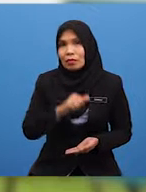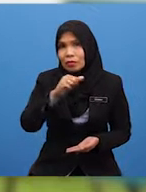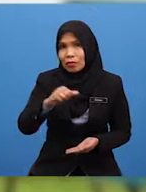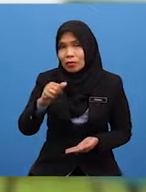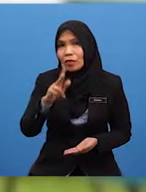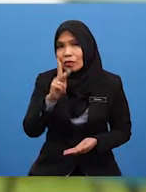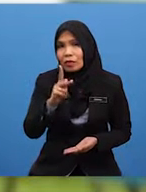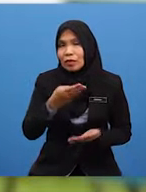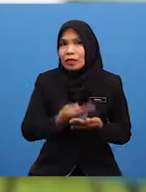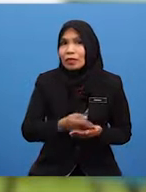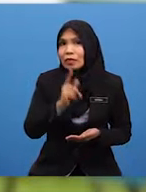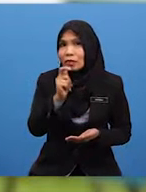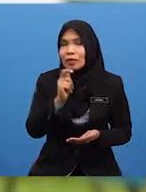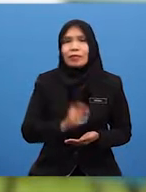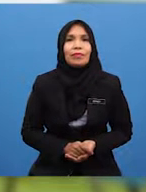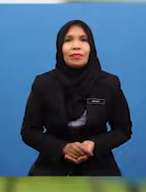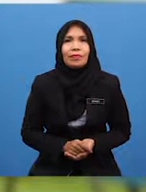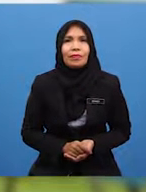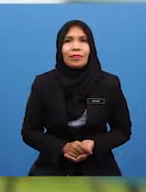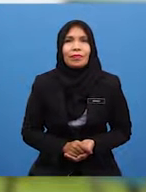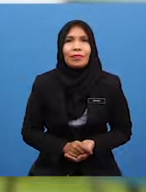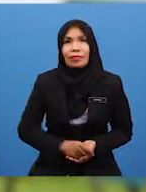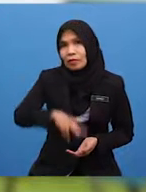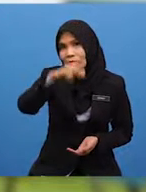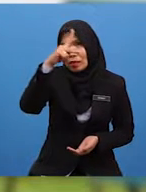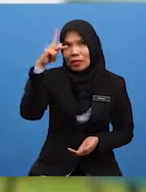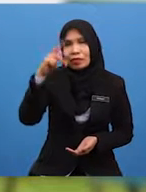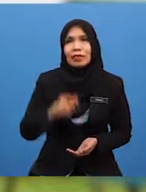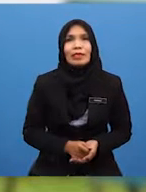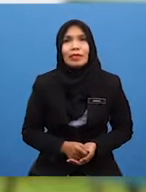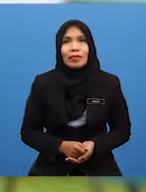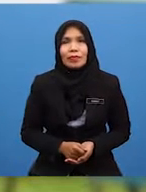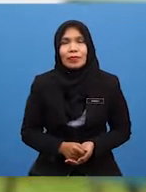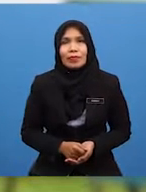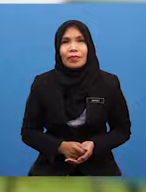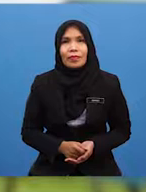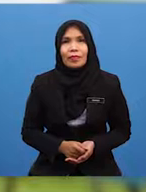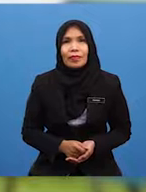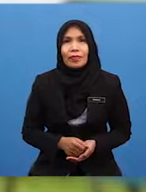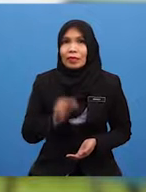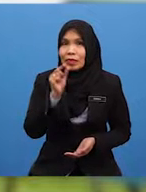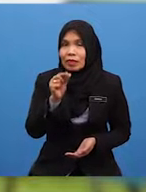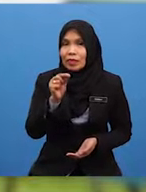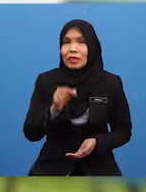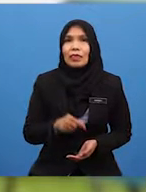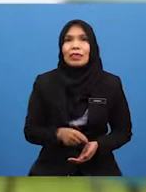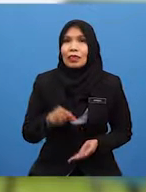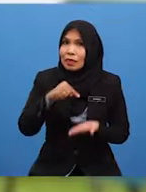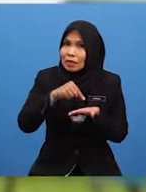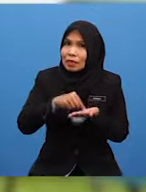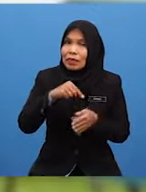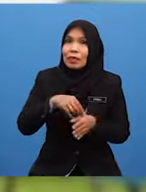kerana titik Braille bagi huruf K sehingga T dibentuk dengan